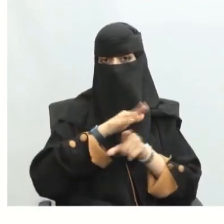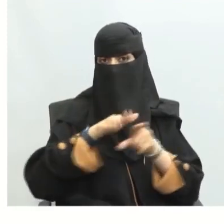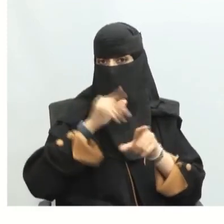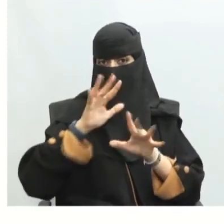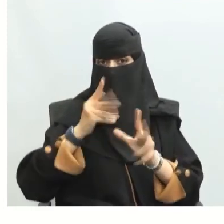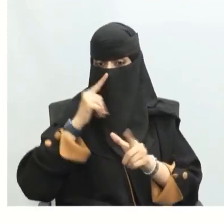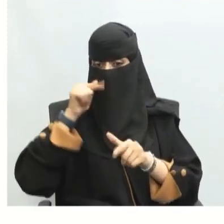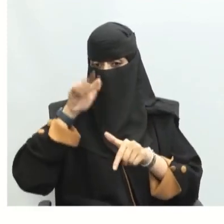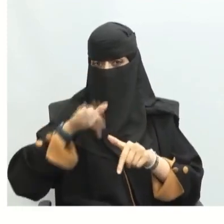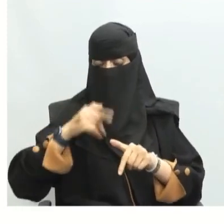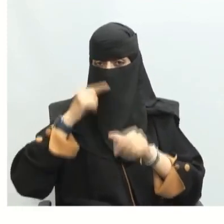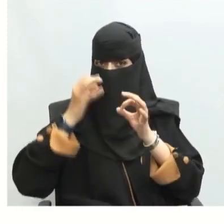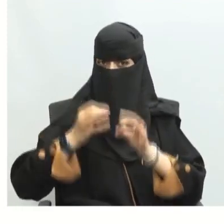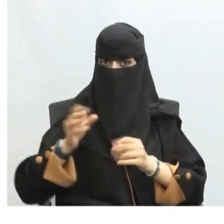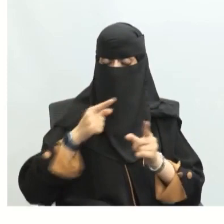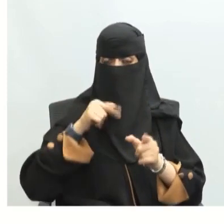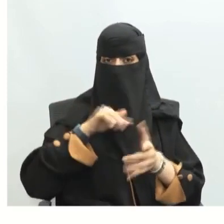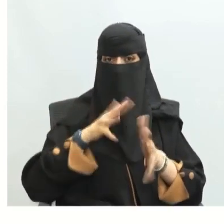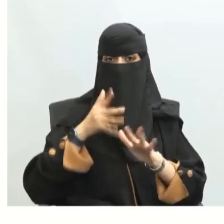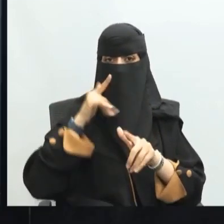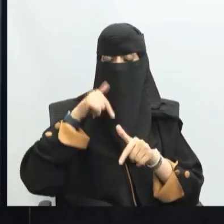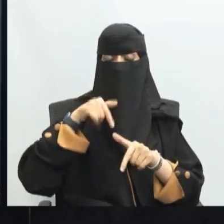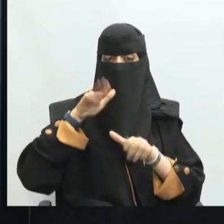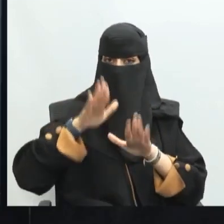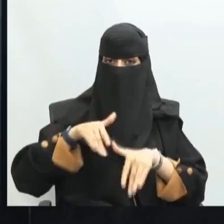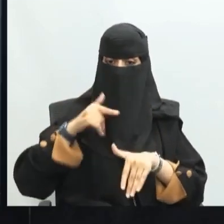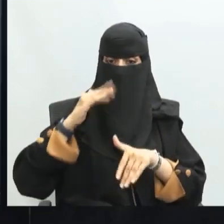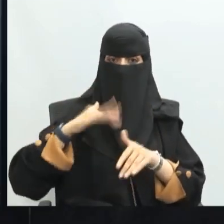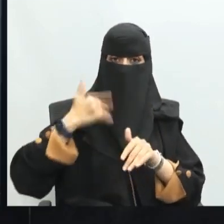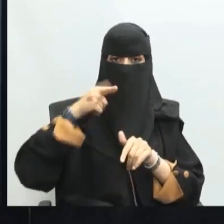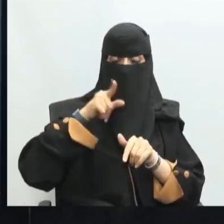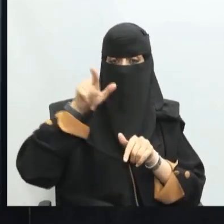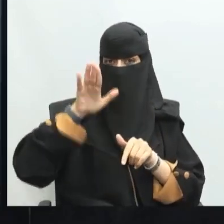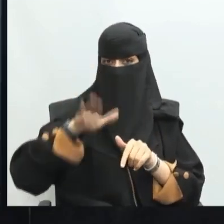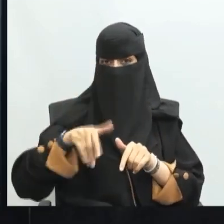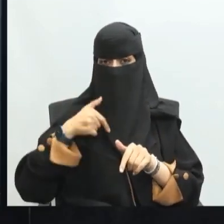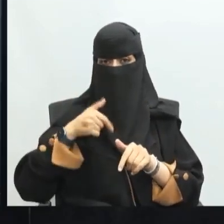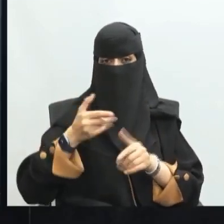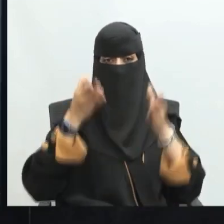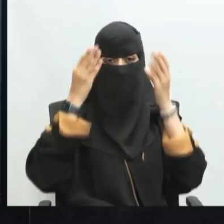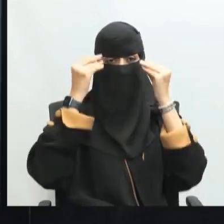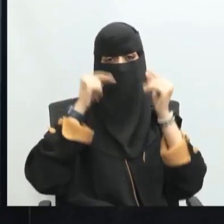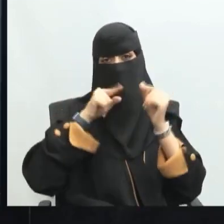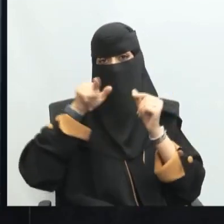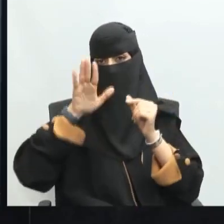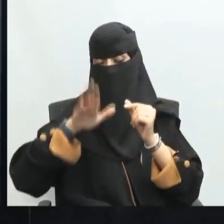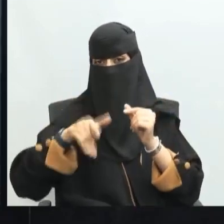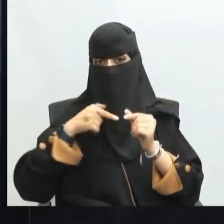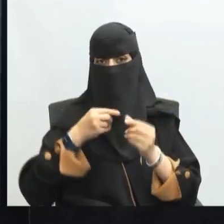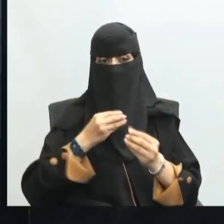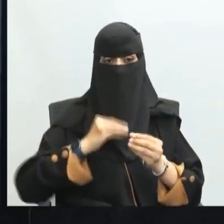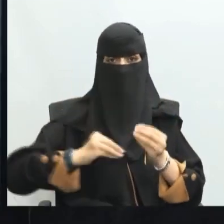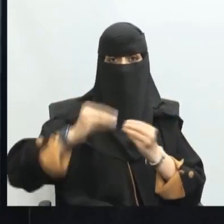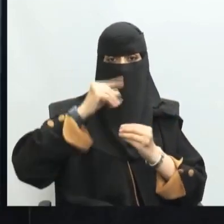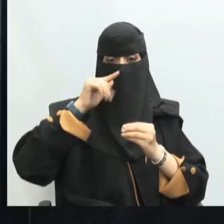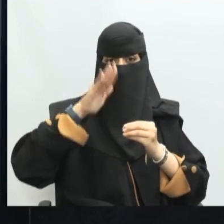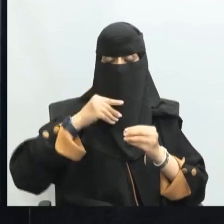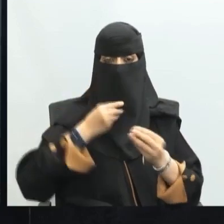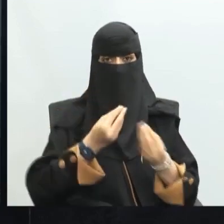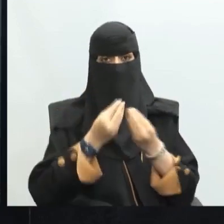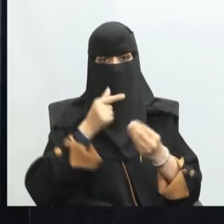تتحقق او تحققت بايجاد هذه الثقافه وهذه الوسيله الفعاله للتواصل